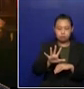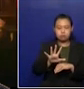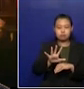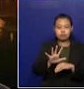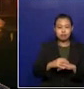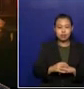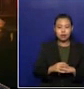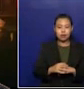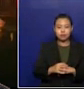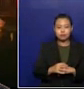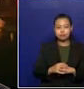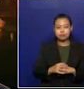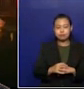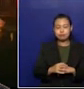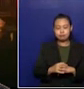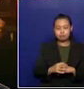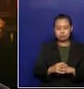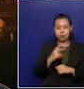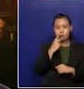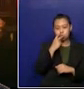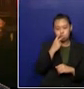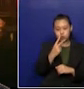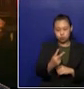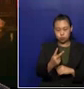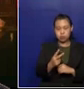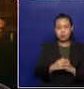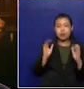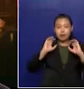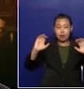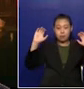นะฮะเขาปิดบัญชีเรียบร้อยที่ท่านอยู่เป็นรัฐบาลเนี่ย